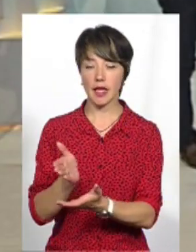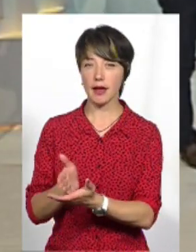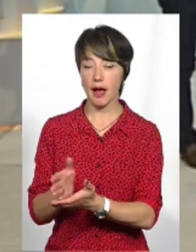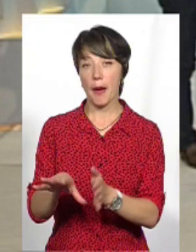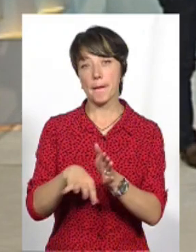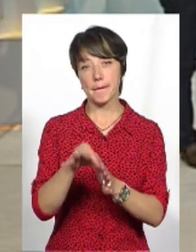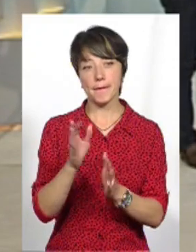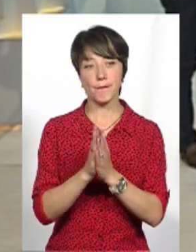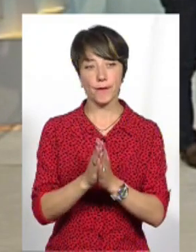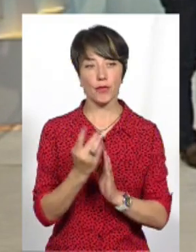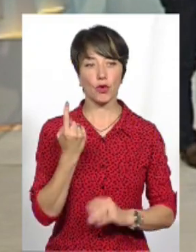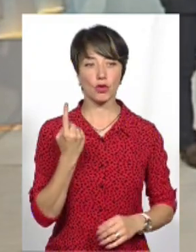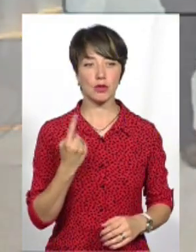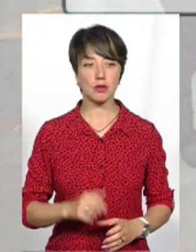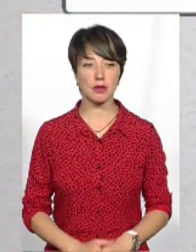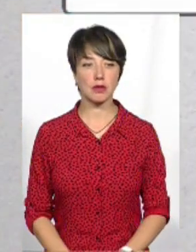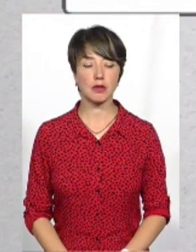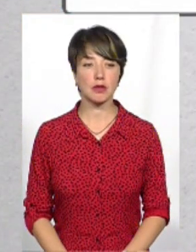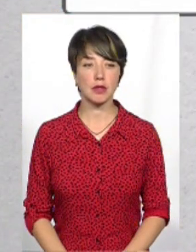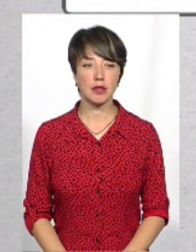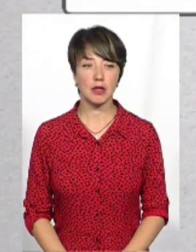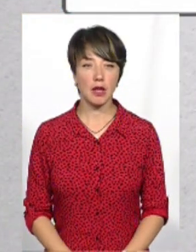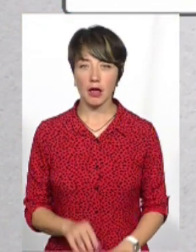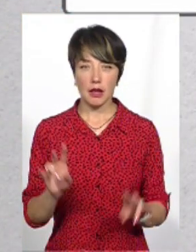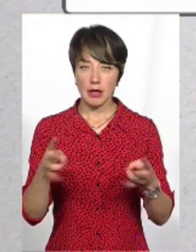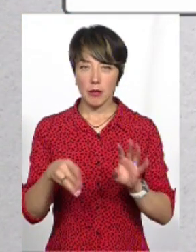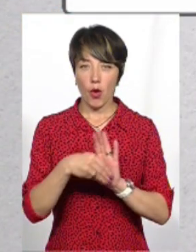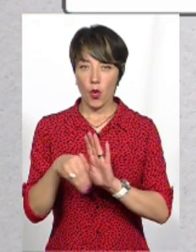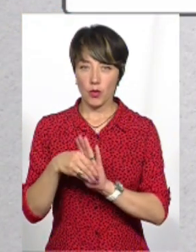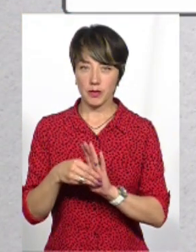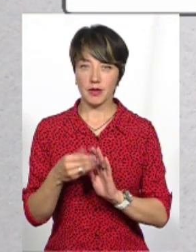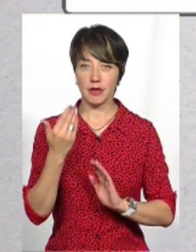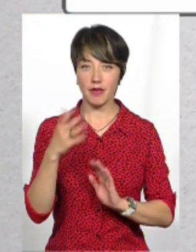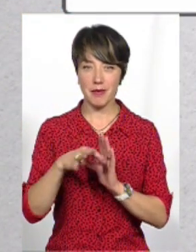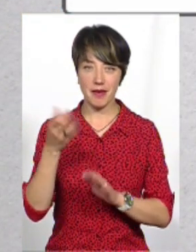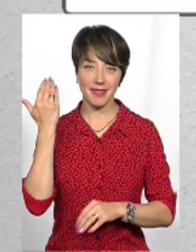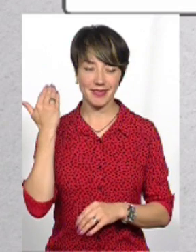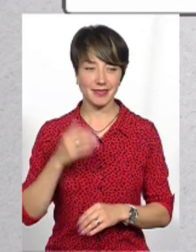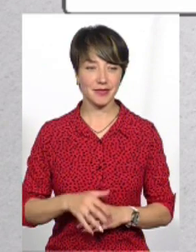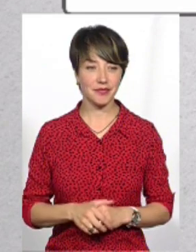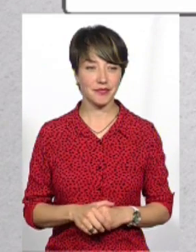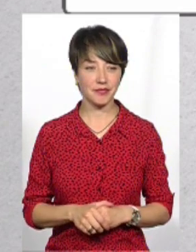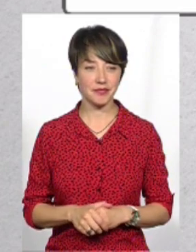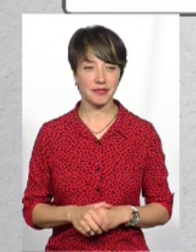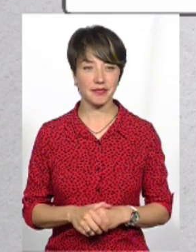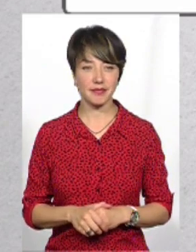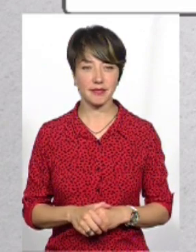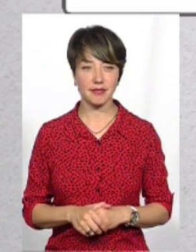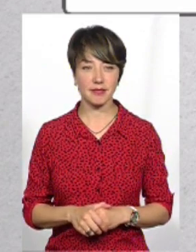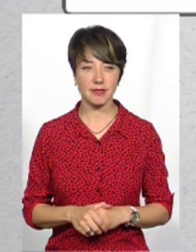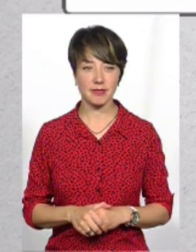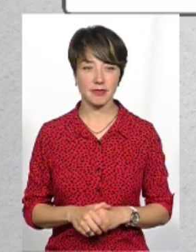за галузями. Попрошу визначитись. Бажано не корупція, тому що кілька попередників вибирали саме цю галузь. Прошу, не